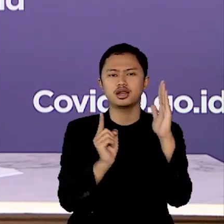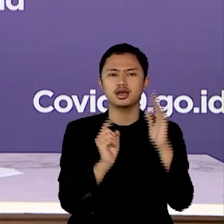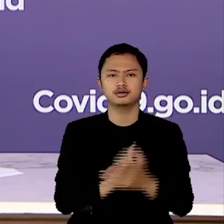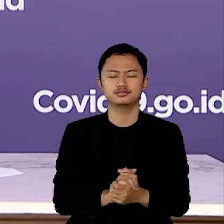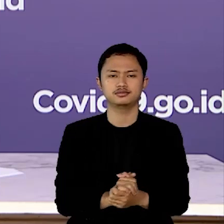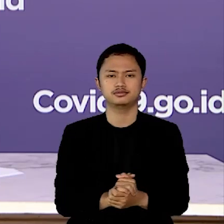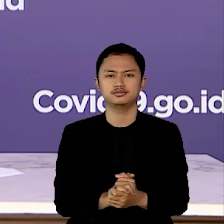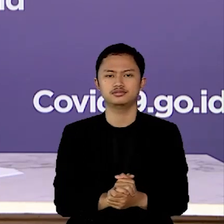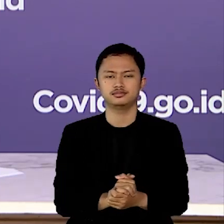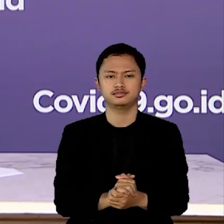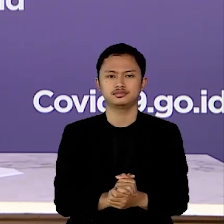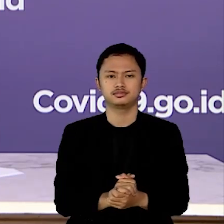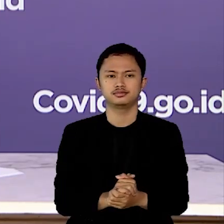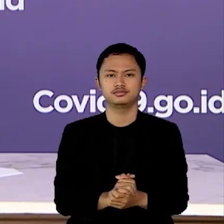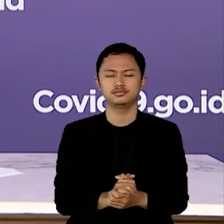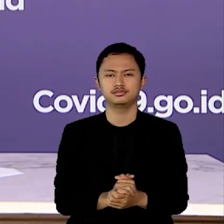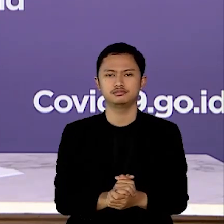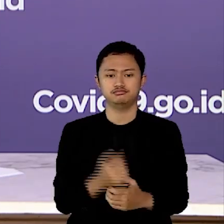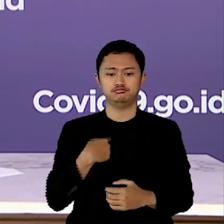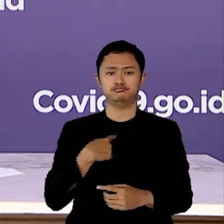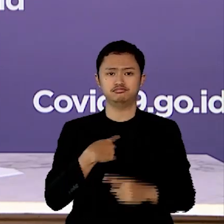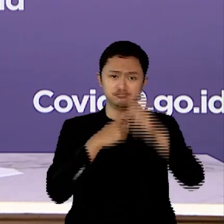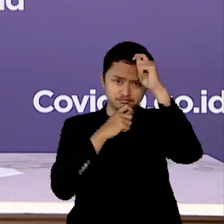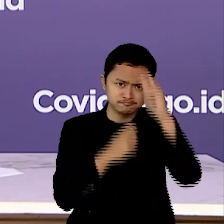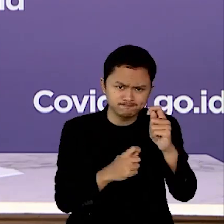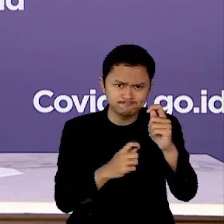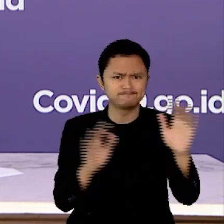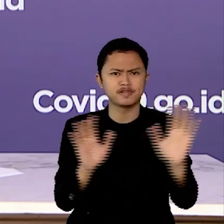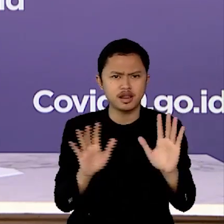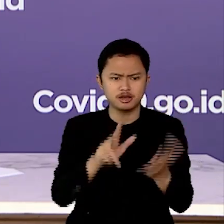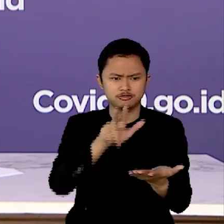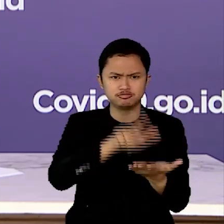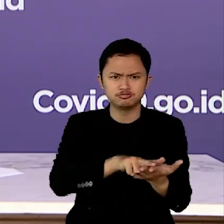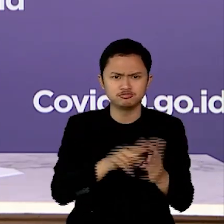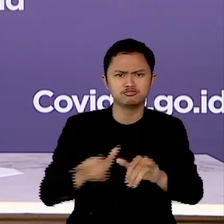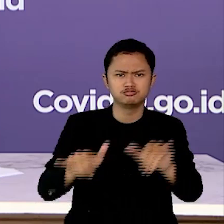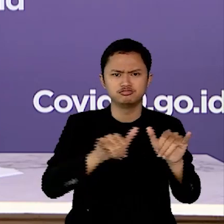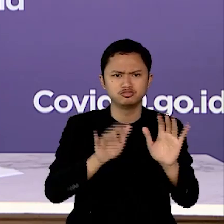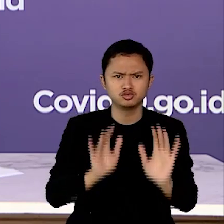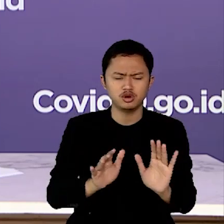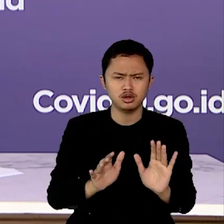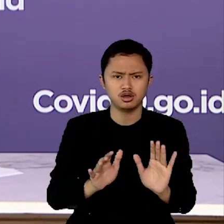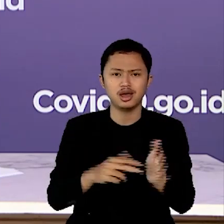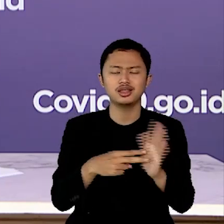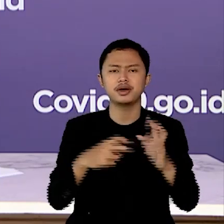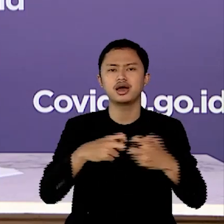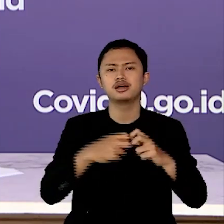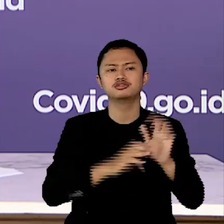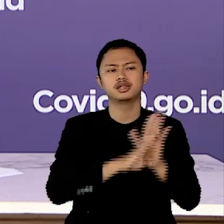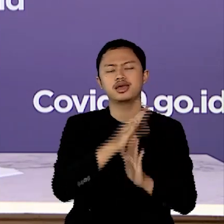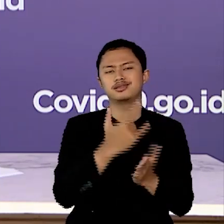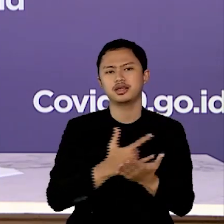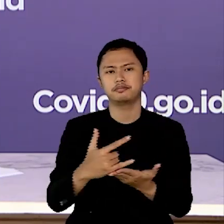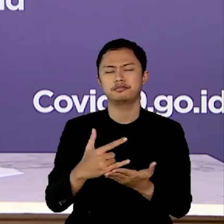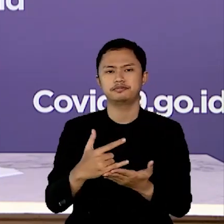2021 apabila kita tidak mematuhi ketentuan ini maka angka penularan akan terus